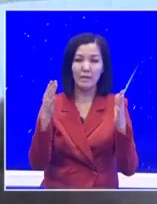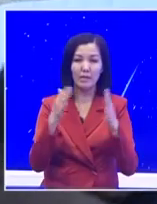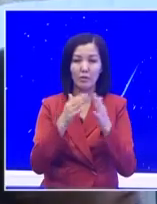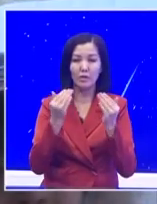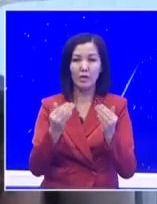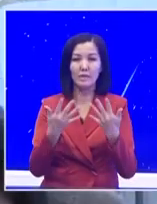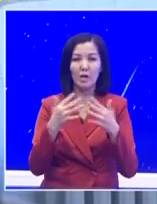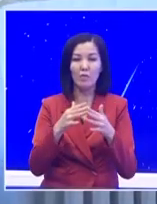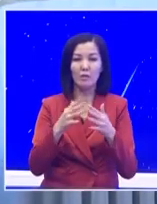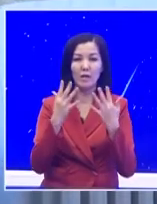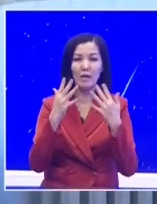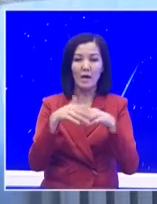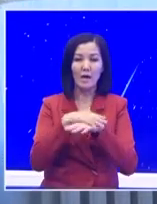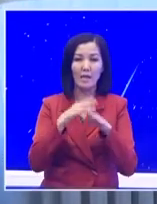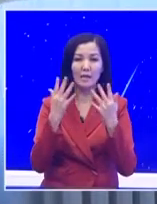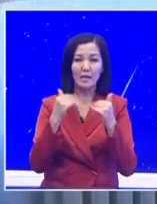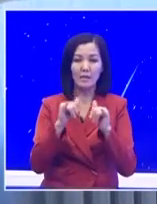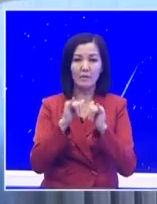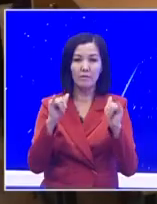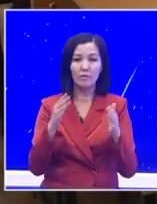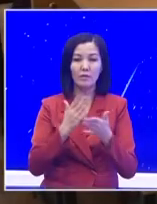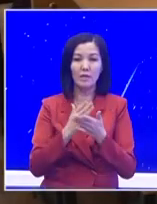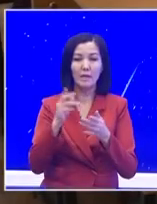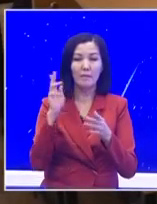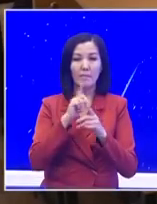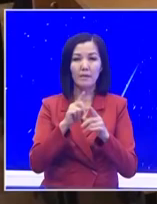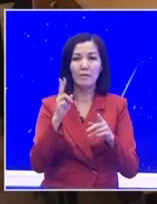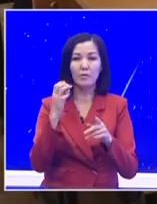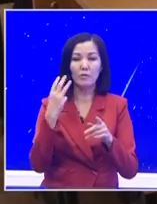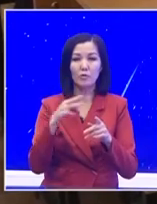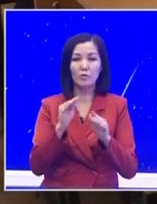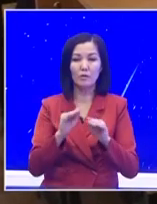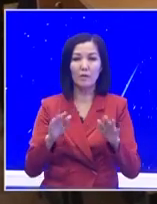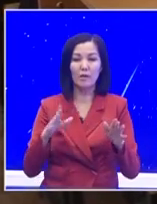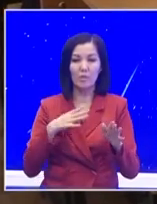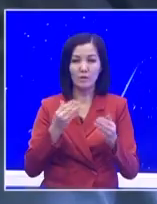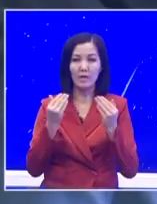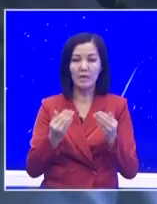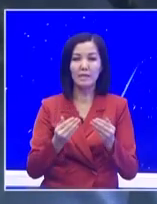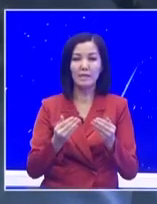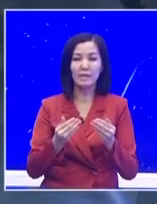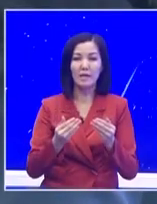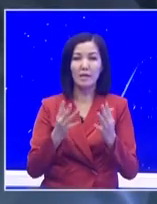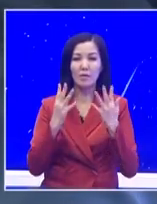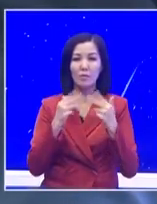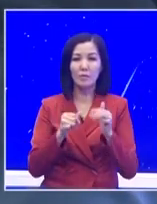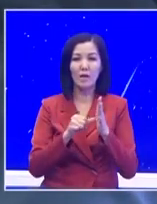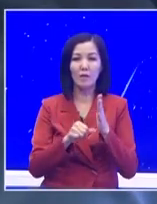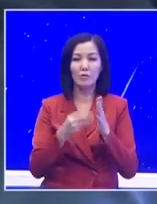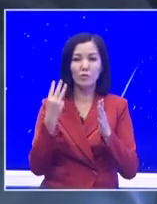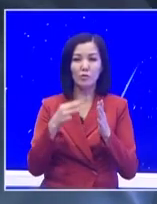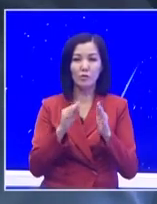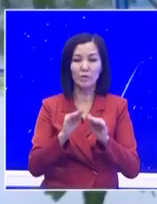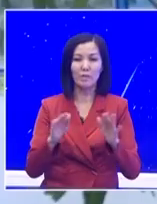Қазір ауылда адам саны да өскен. Апат жылдарында мектепте 230-ға жоқ бала оқыса, бүгінде саны